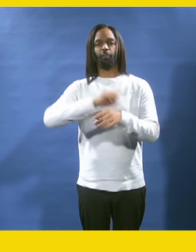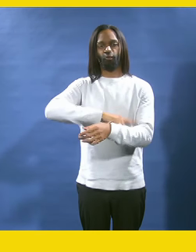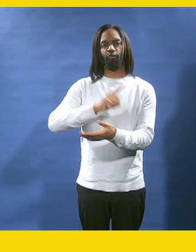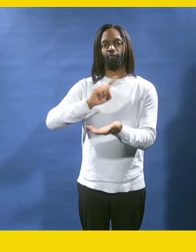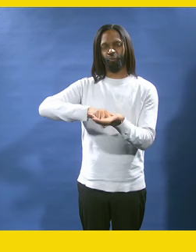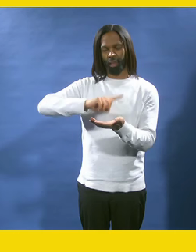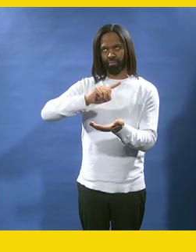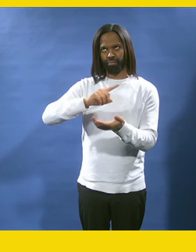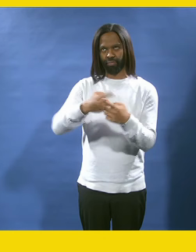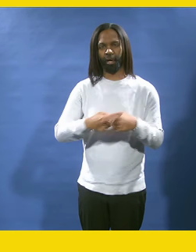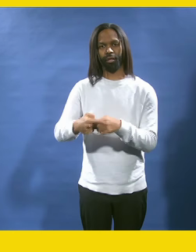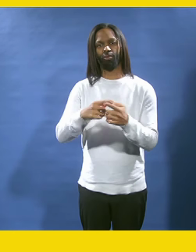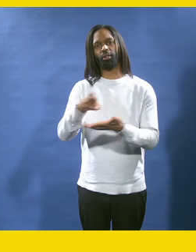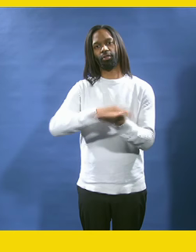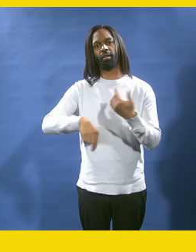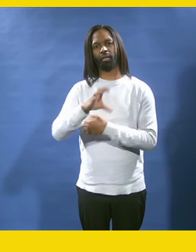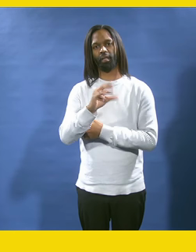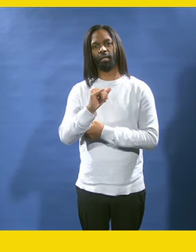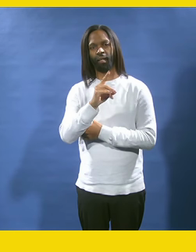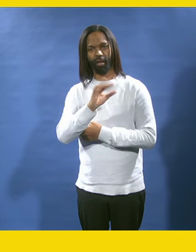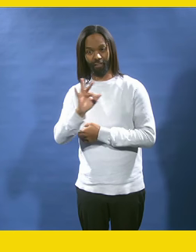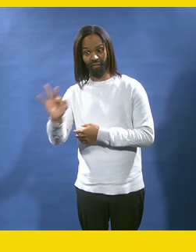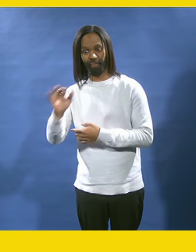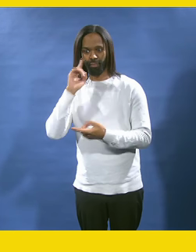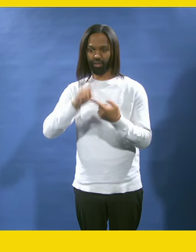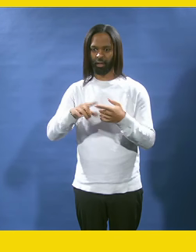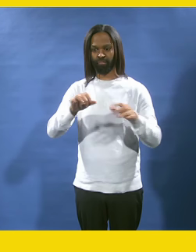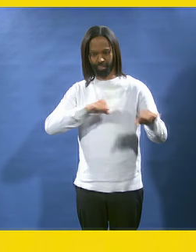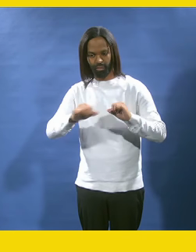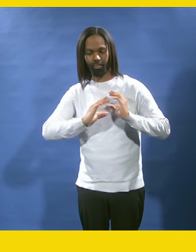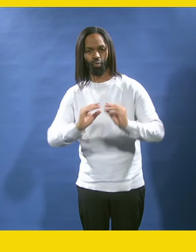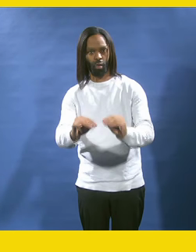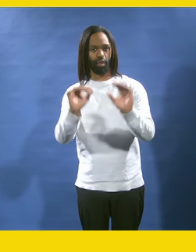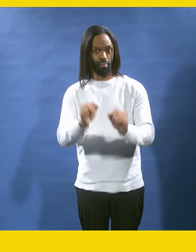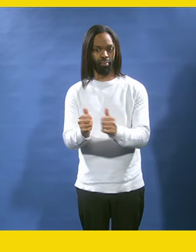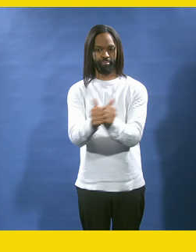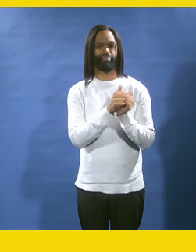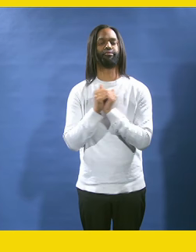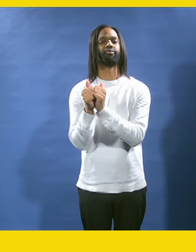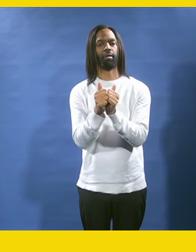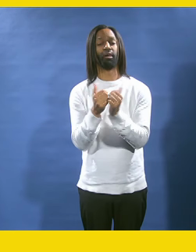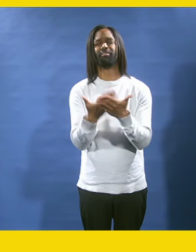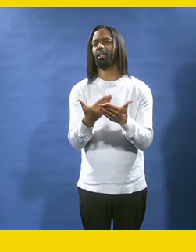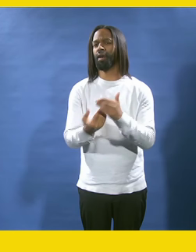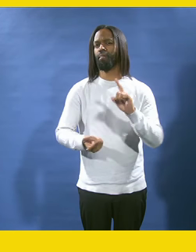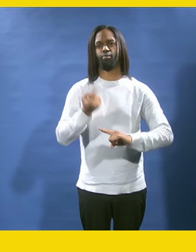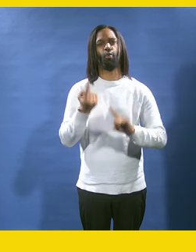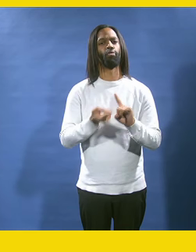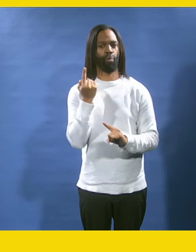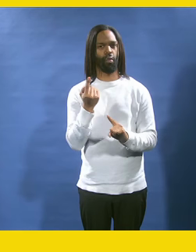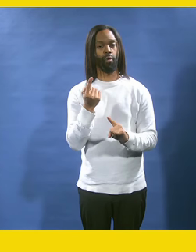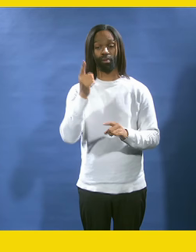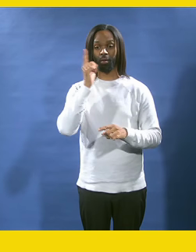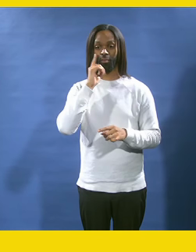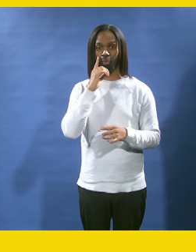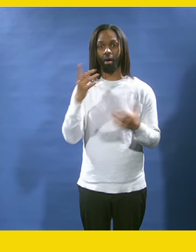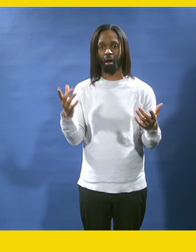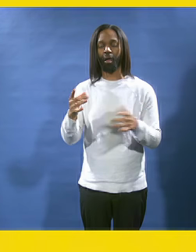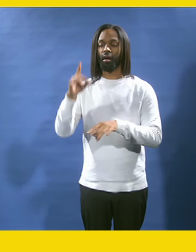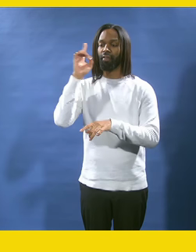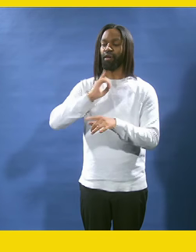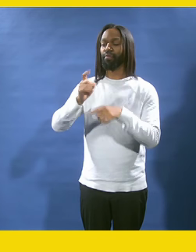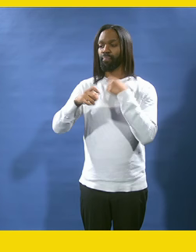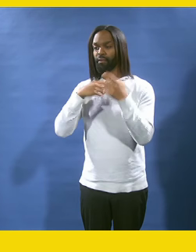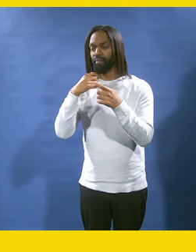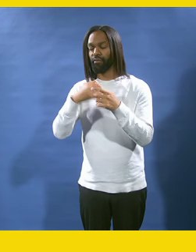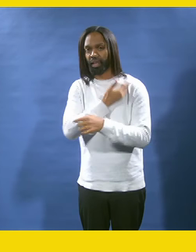faire émerger des actions opérationnelles. Et cela, pour nous, c'est très extrêmement important, de façon à lutter contre les femmes victimes de violences